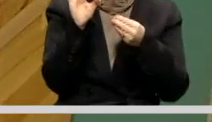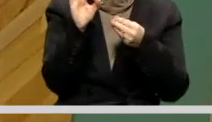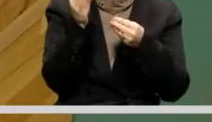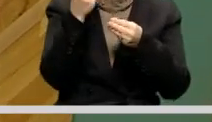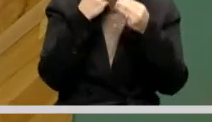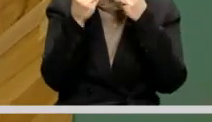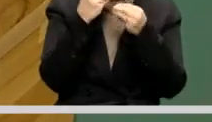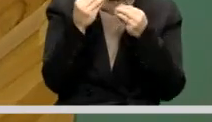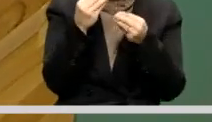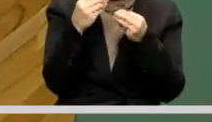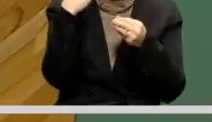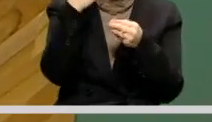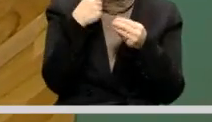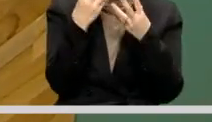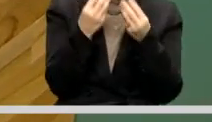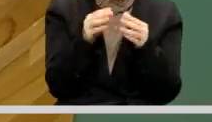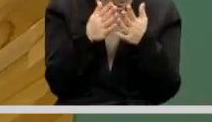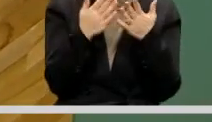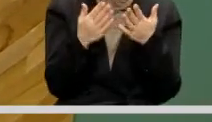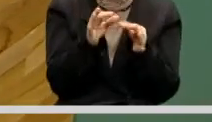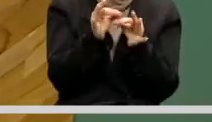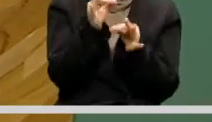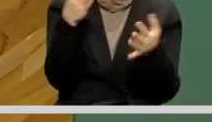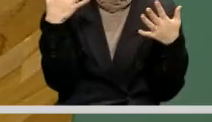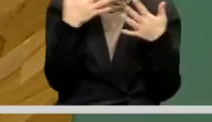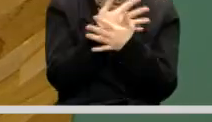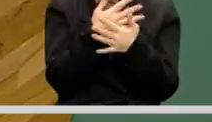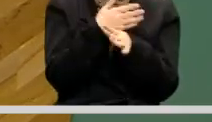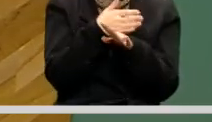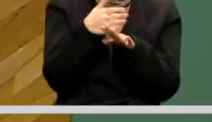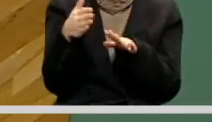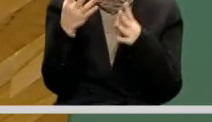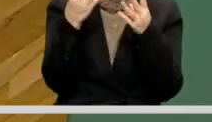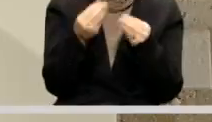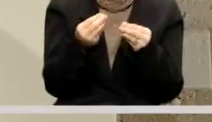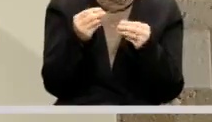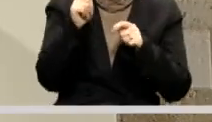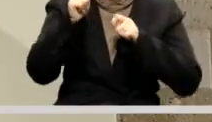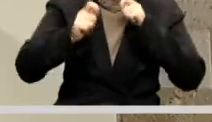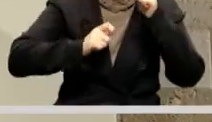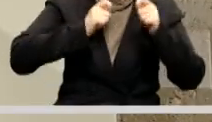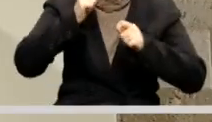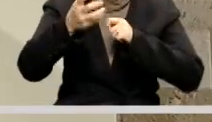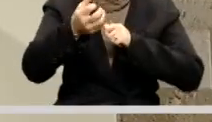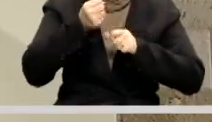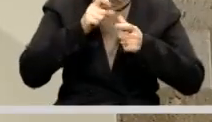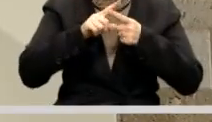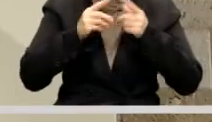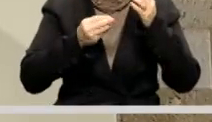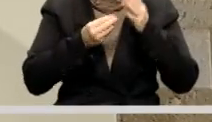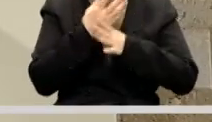durum. Nedir? Kişi akşam saatlerinde, geç saatlerde yoğun olarak enerji alıyor. Hı. Ertesi sabah acıkmadığı